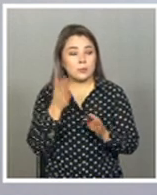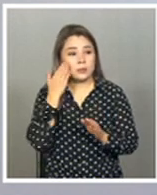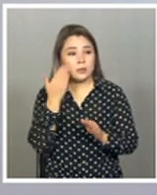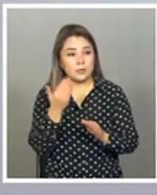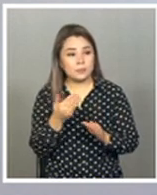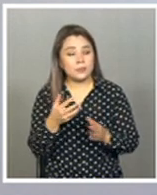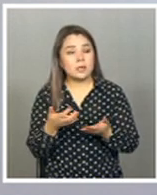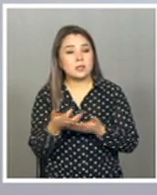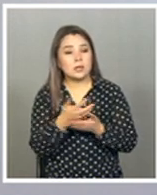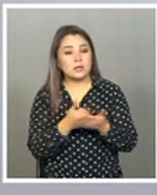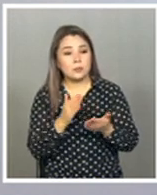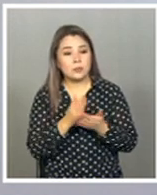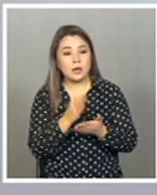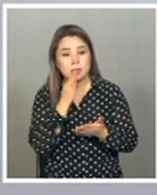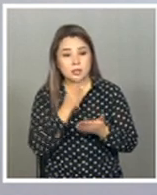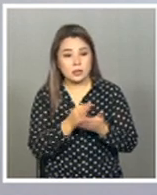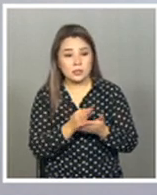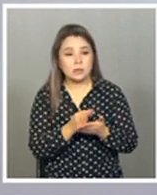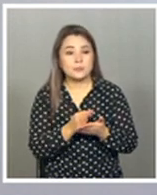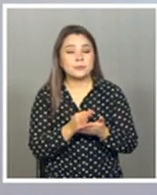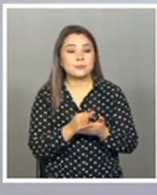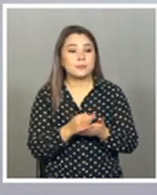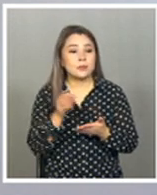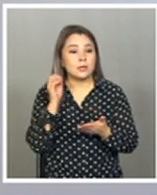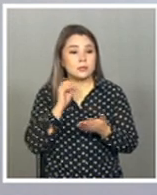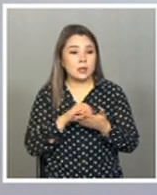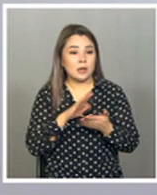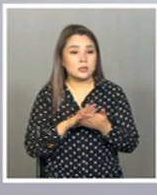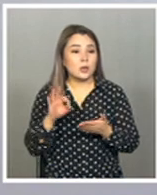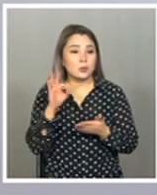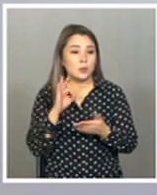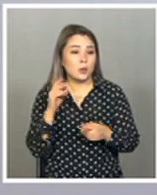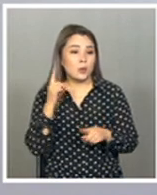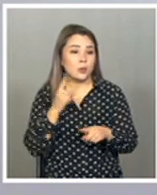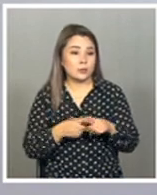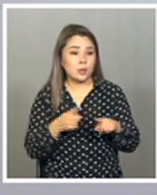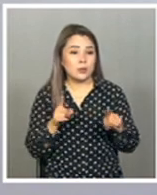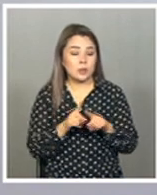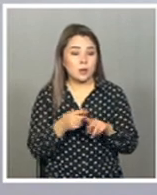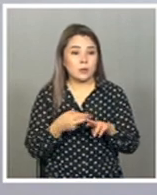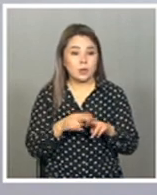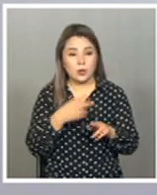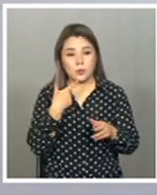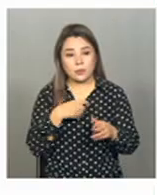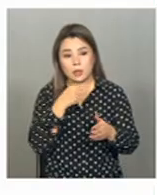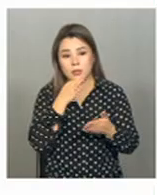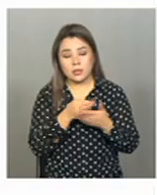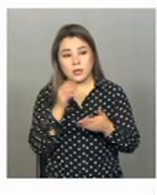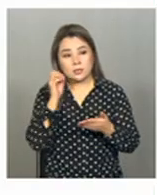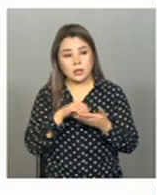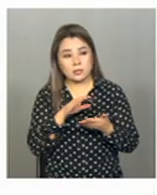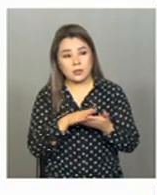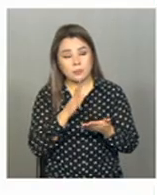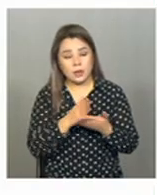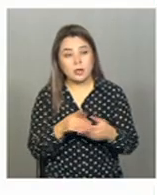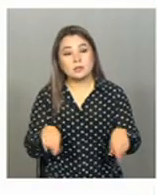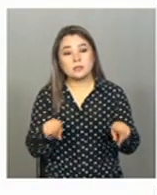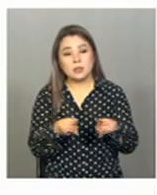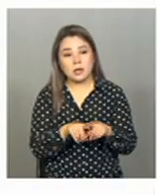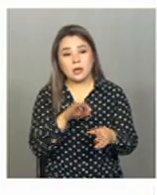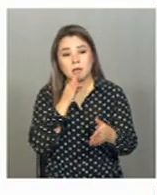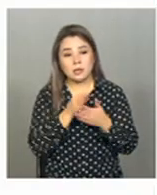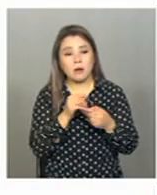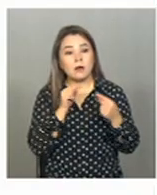терімділік қасиеті, және де санға нөлді қосқанда сол санның өзі шығады, сонымен қатар